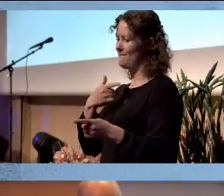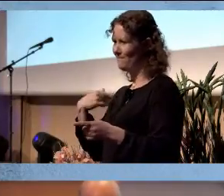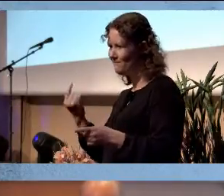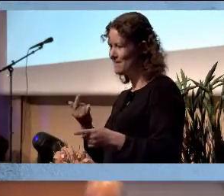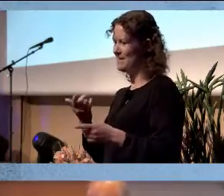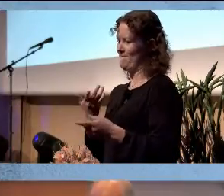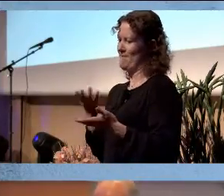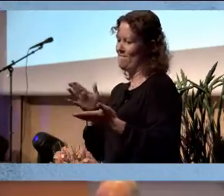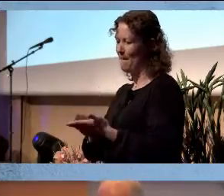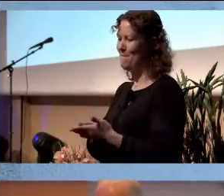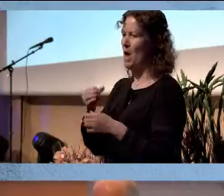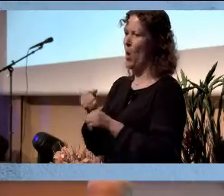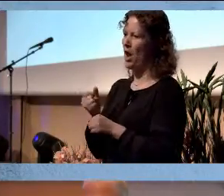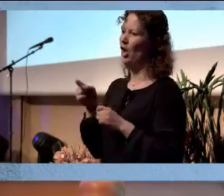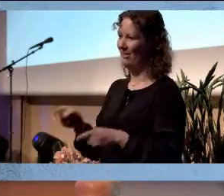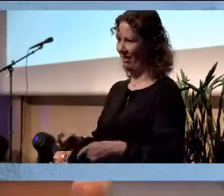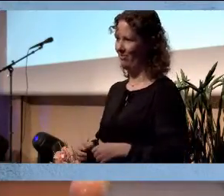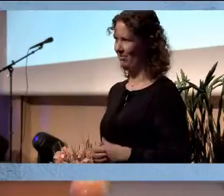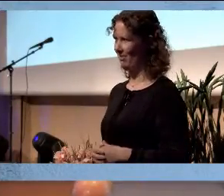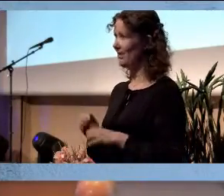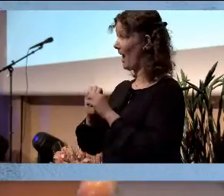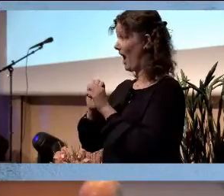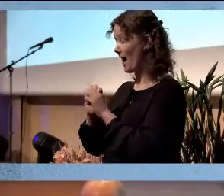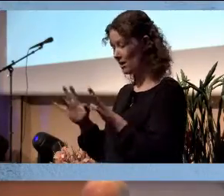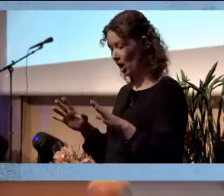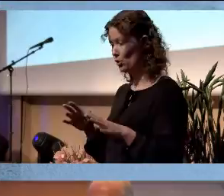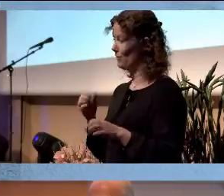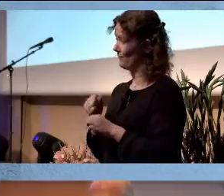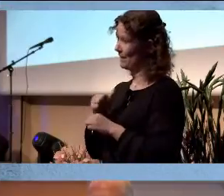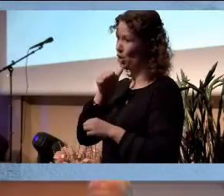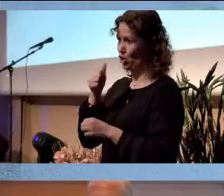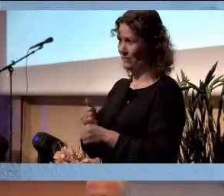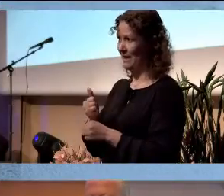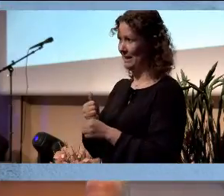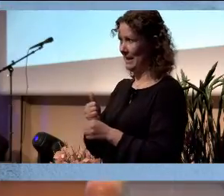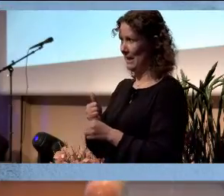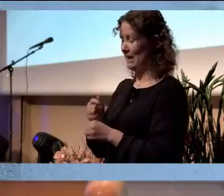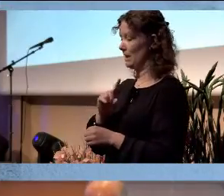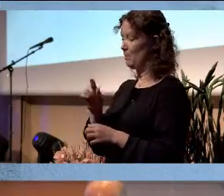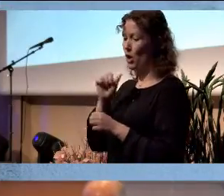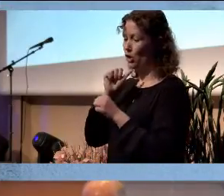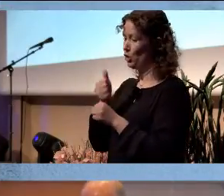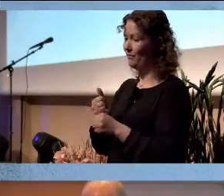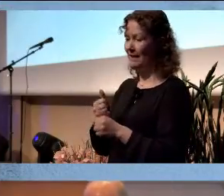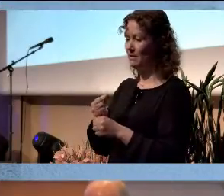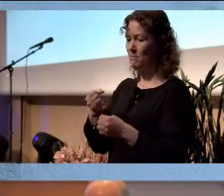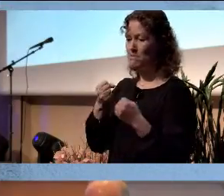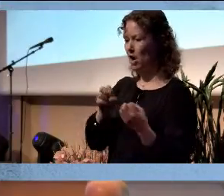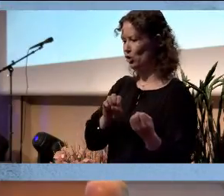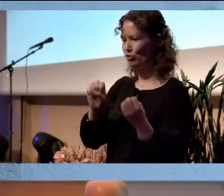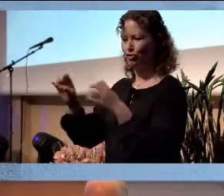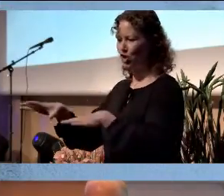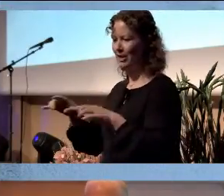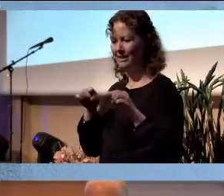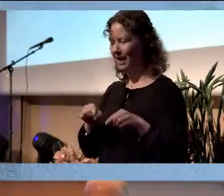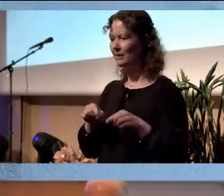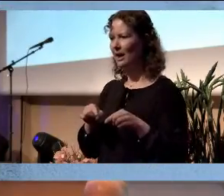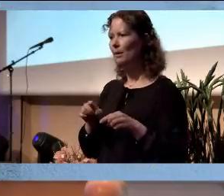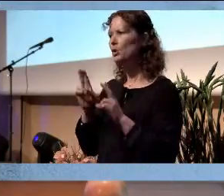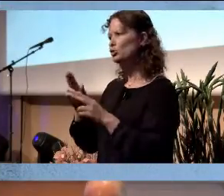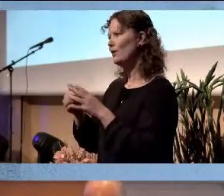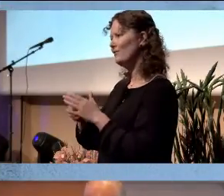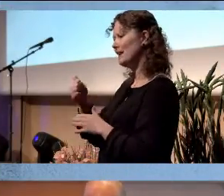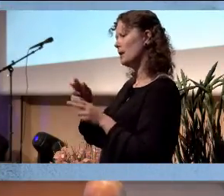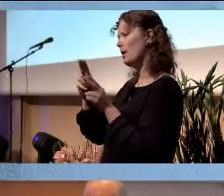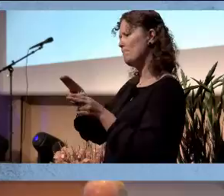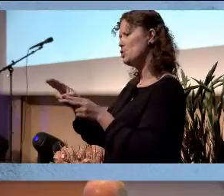den. Det helt klart og helt nødvendig. Det ikke nødvendig bare med å flytte makt, men det viktig også at